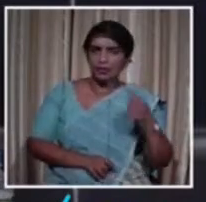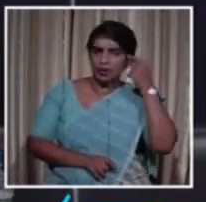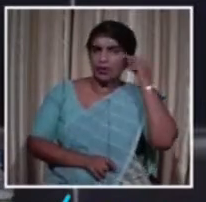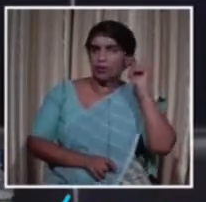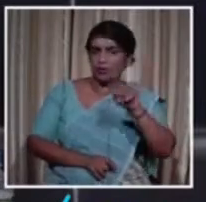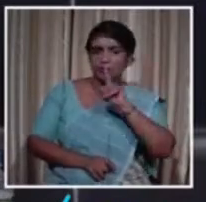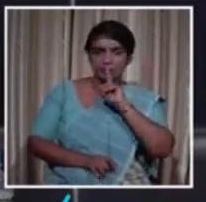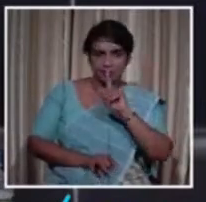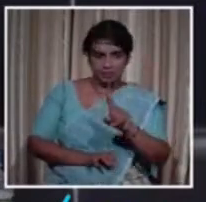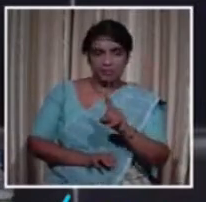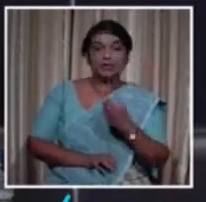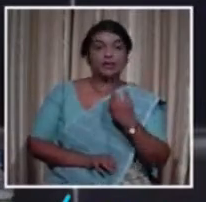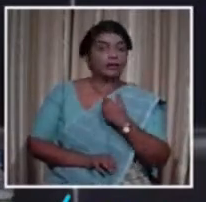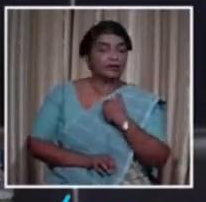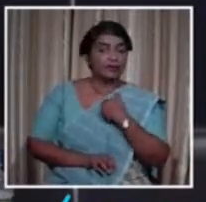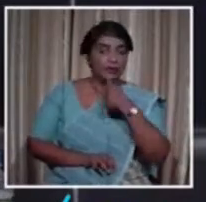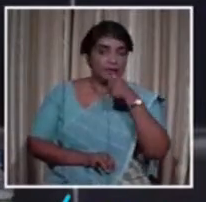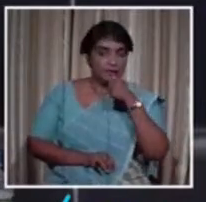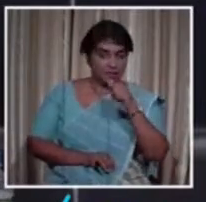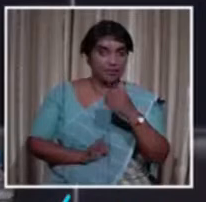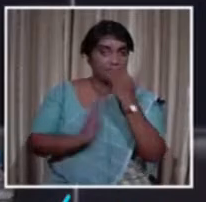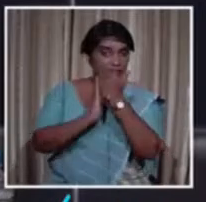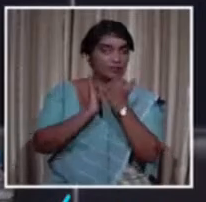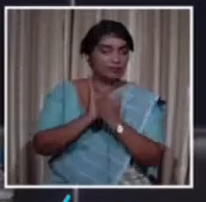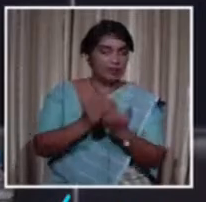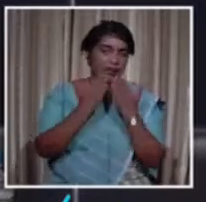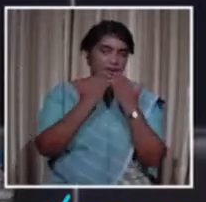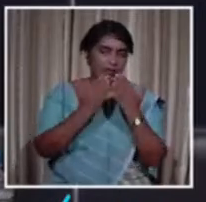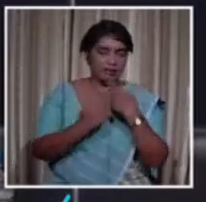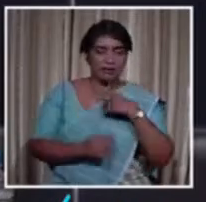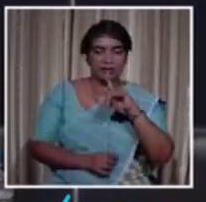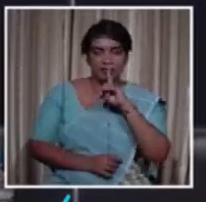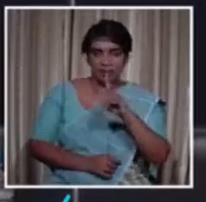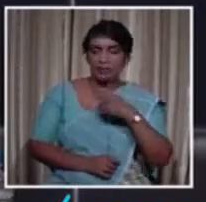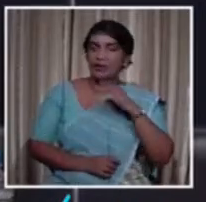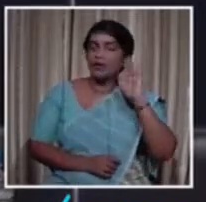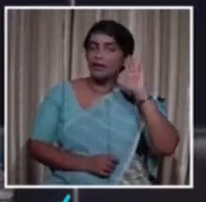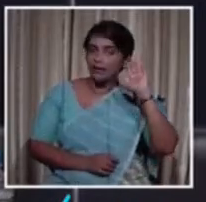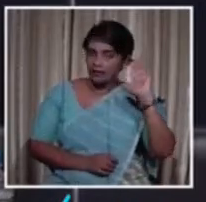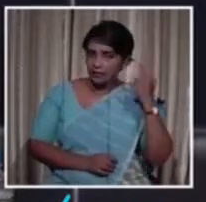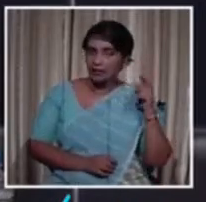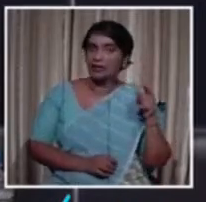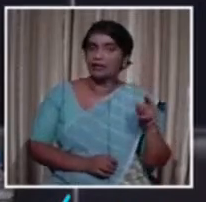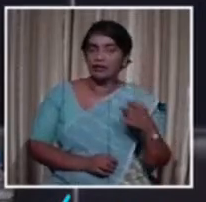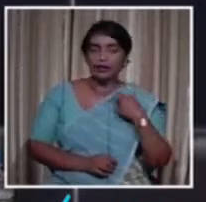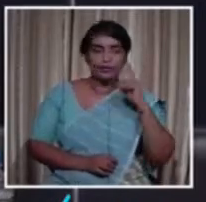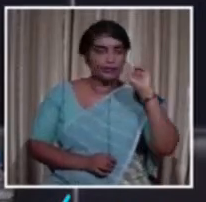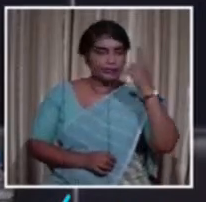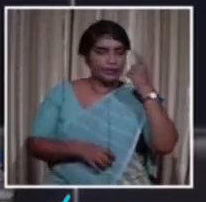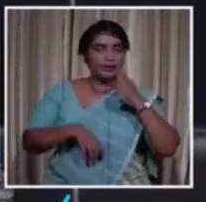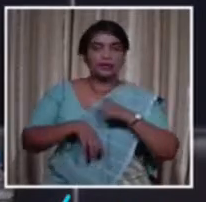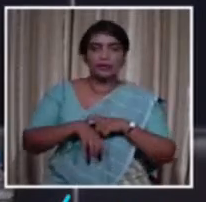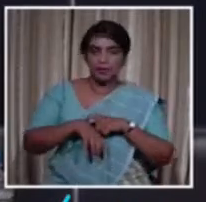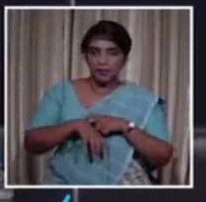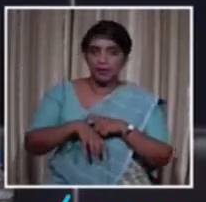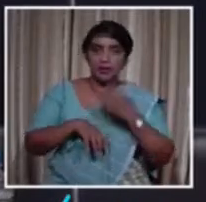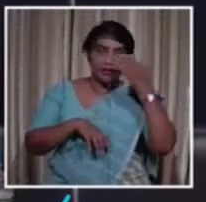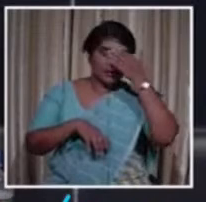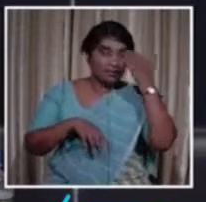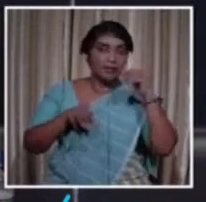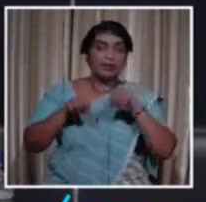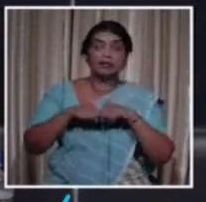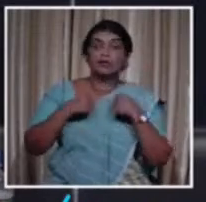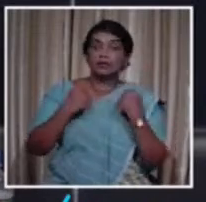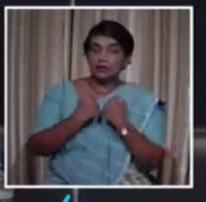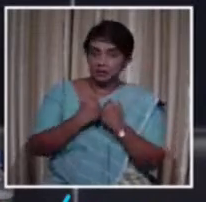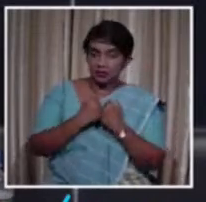කිව්ව එක මං ඒකට කරුණු පැහැදිලි කරන්න කැමතියි විශේෂයෙන්ම ප්‍රථම වතාවට ද්‍රවිඩ ජාතික